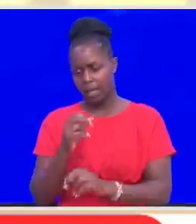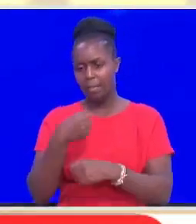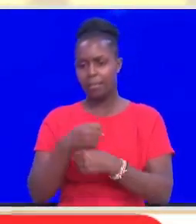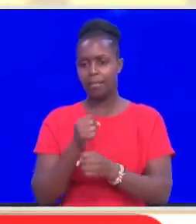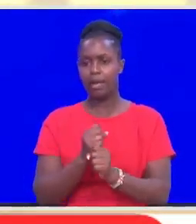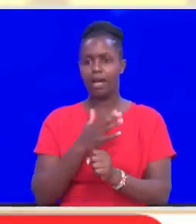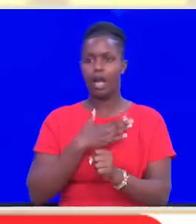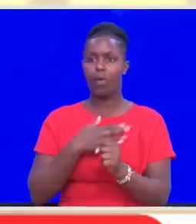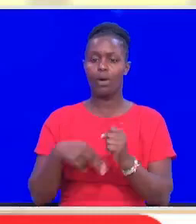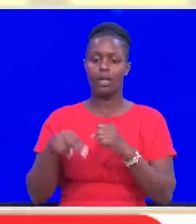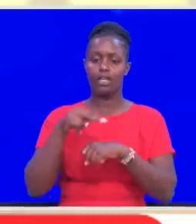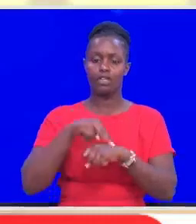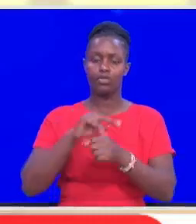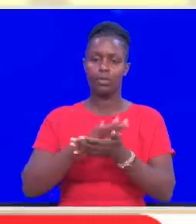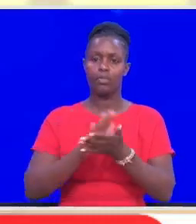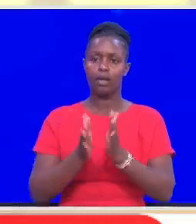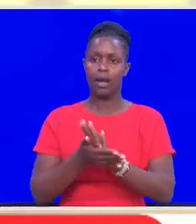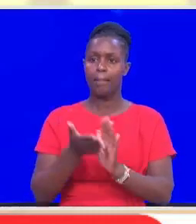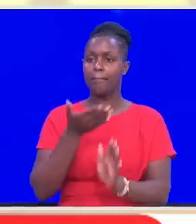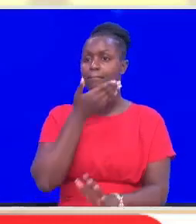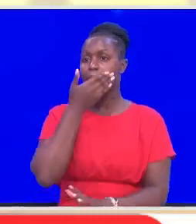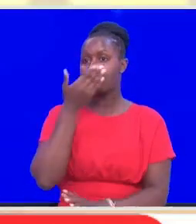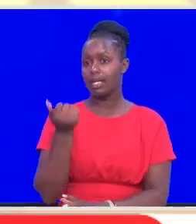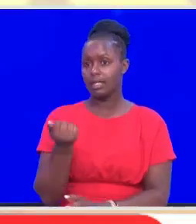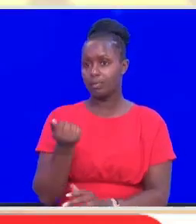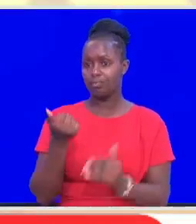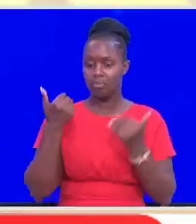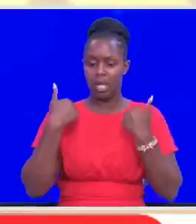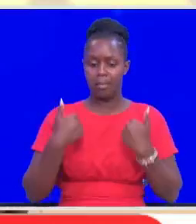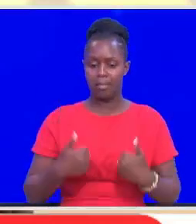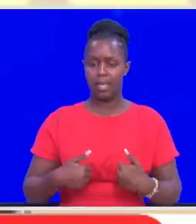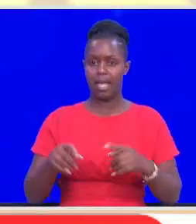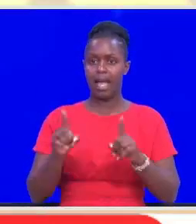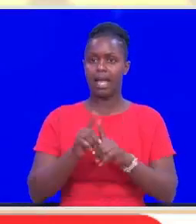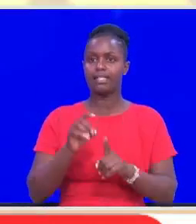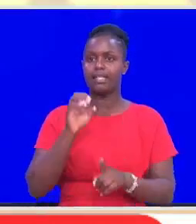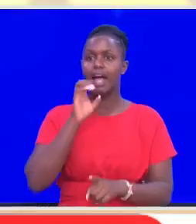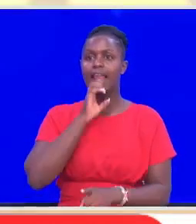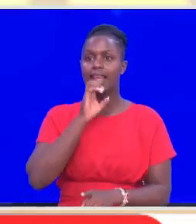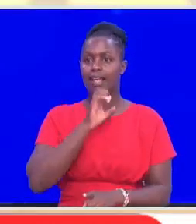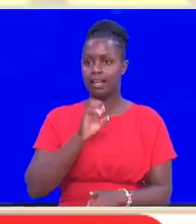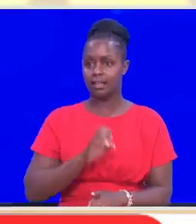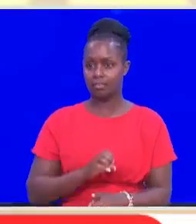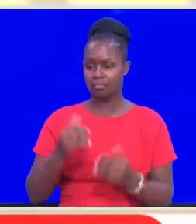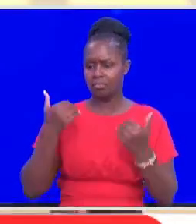Na mimi nikiwa elder, I am ready.